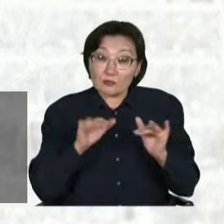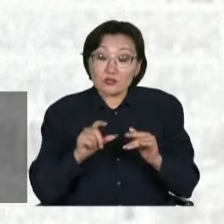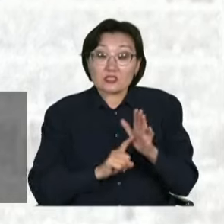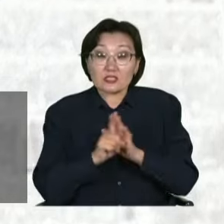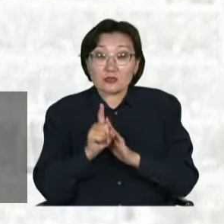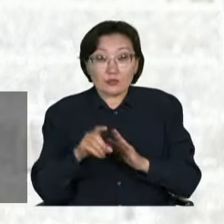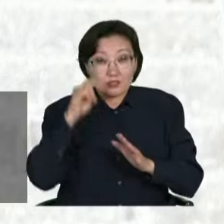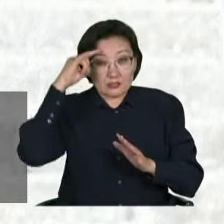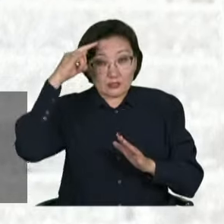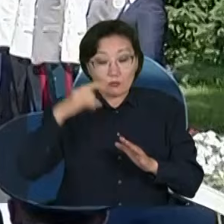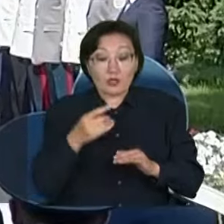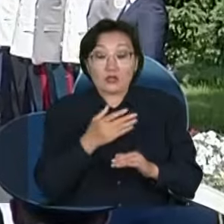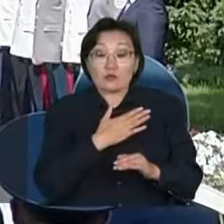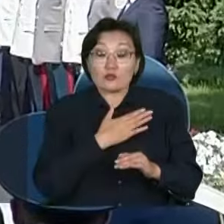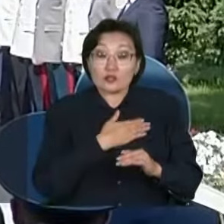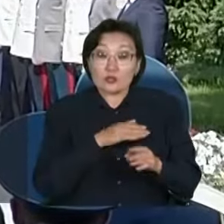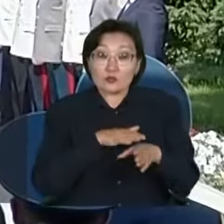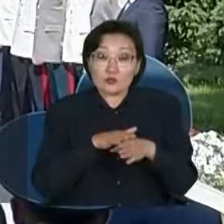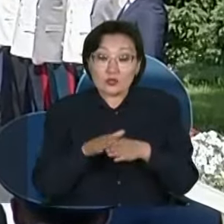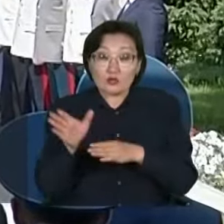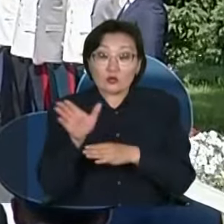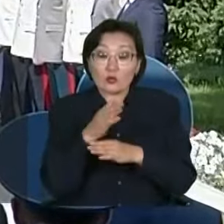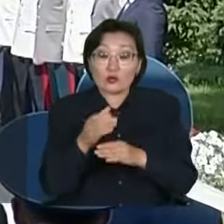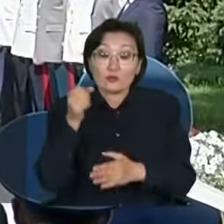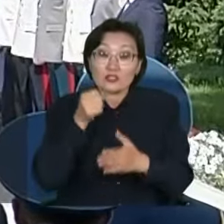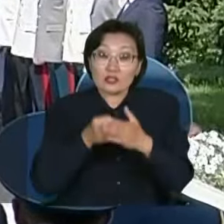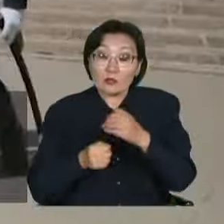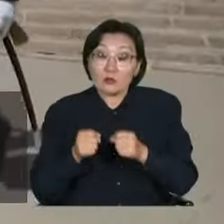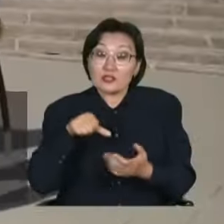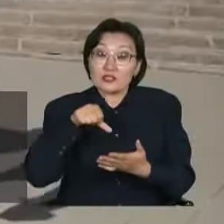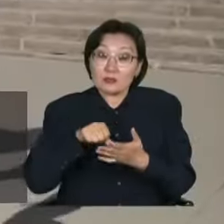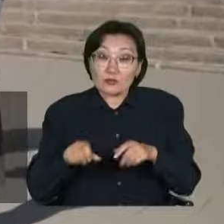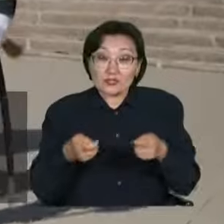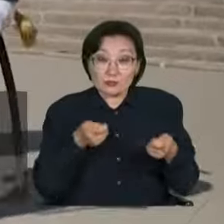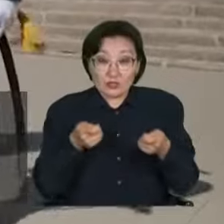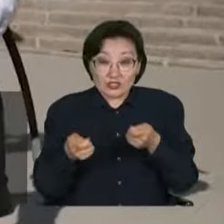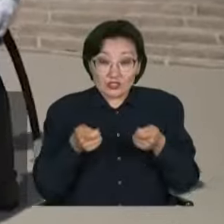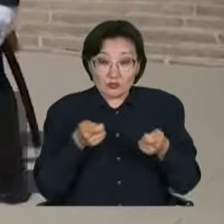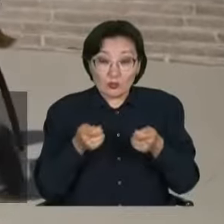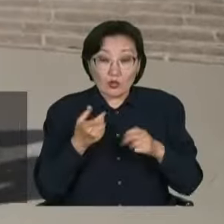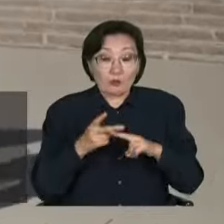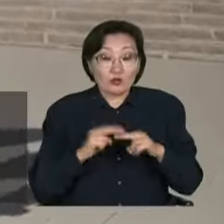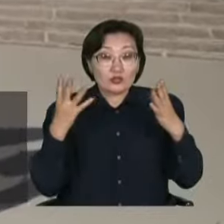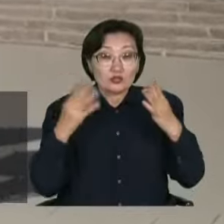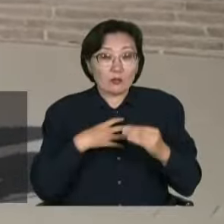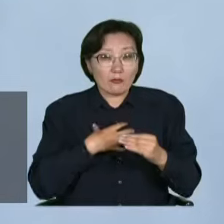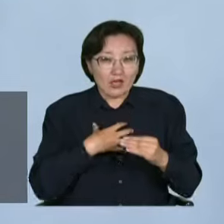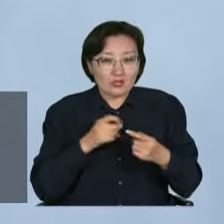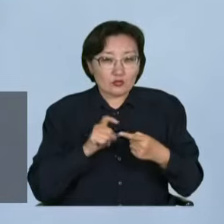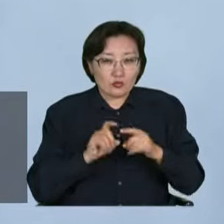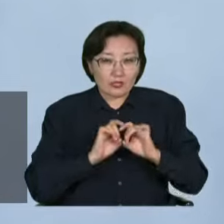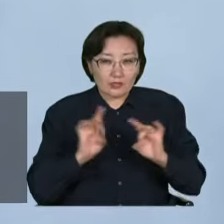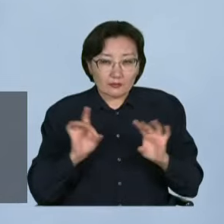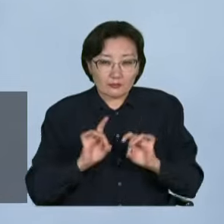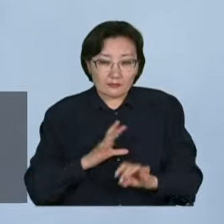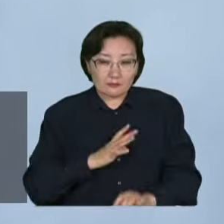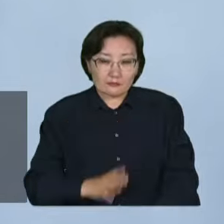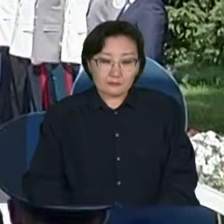алдымен еліміздің әнұраны шырқалып, ту тұғырға қонды. Артынша сөз алған мемлекет басшысы бұл күннің маңыздылығына тоқталды.